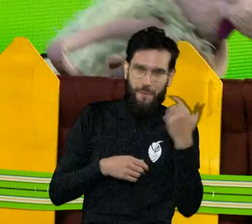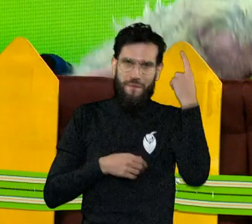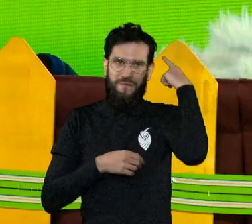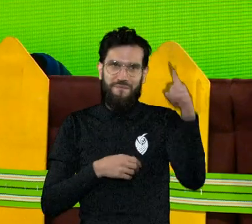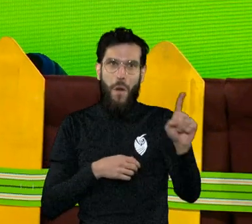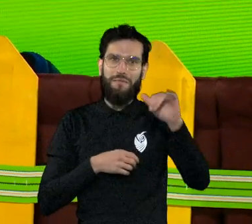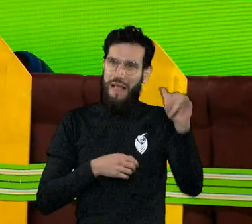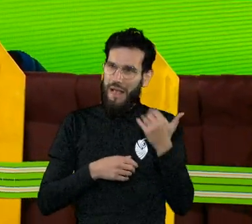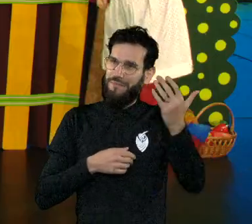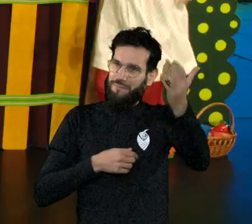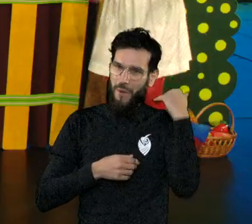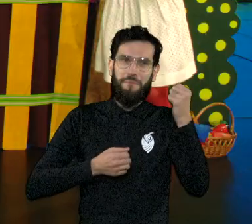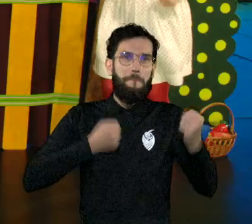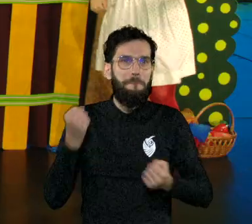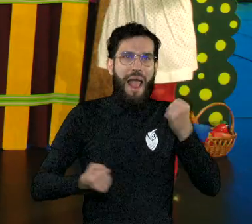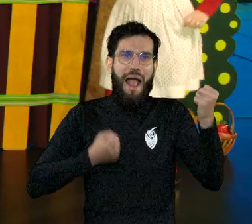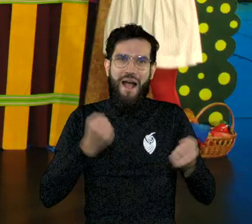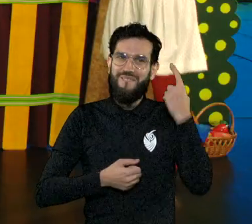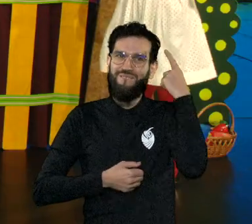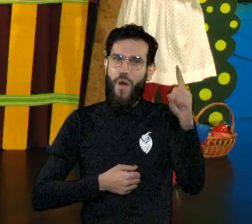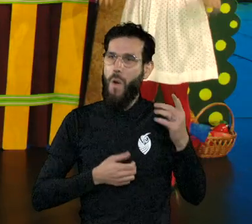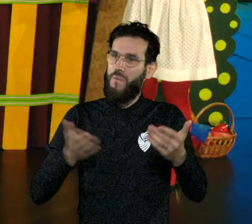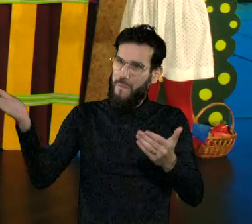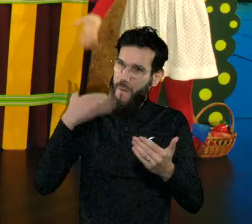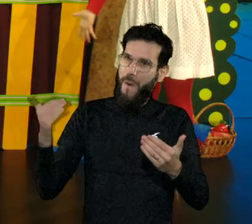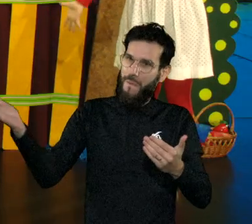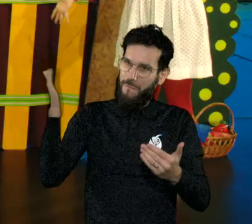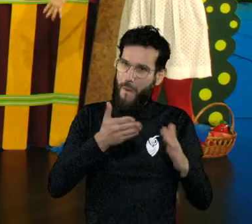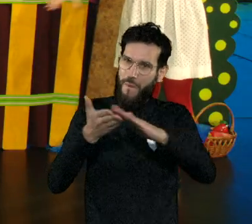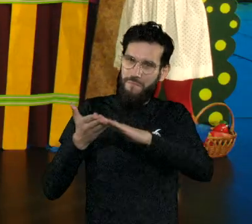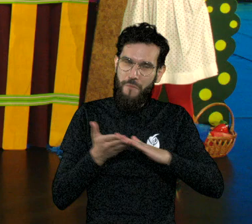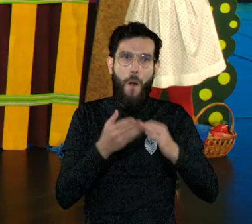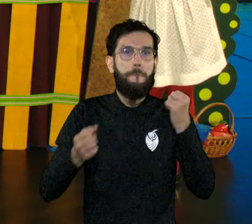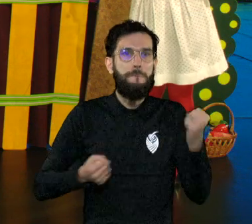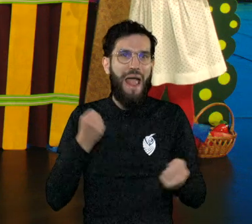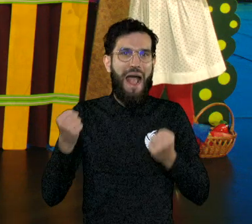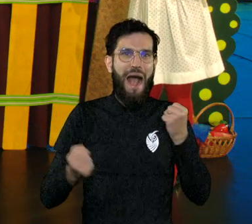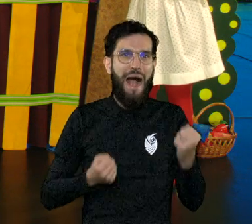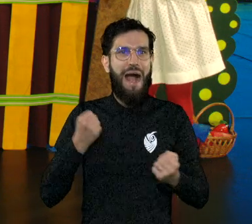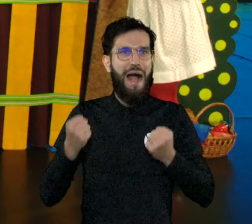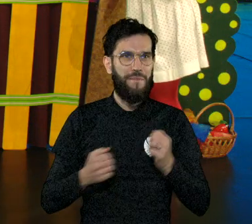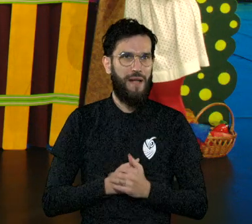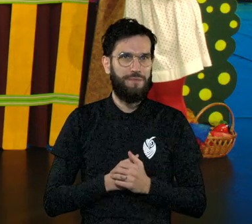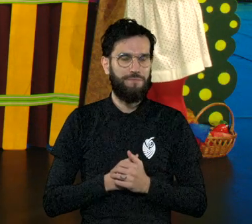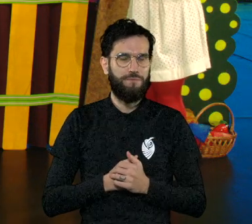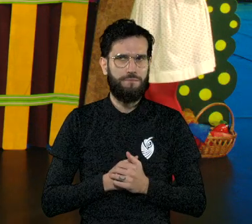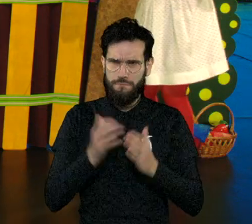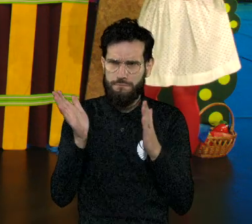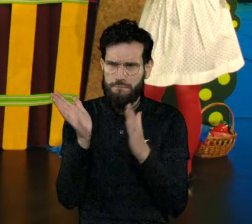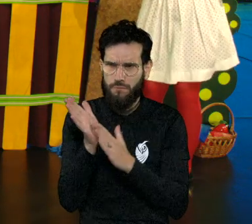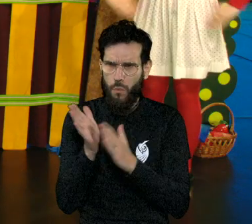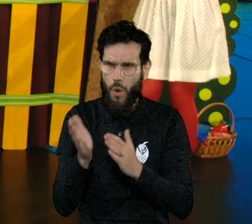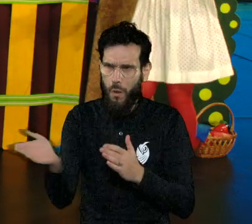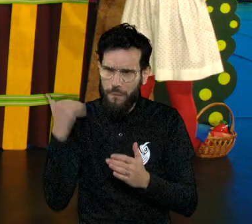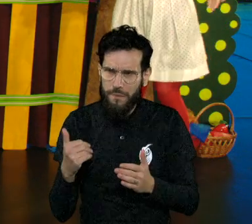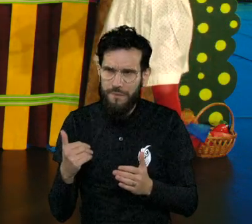Poďte, deti, poďte von, pobehať si na náš dvor. Murko?